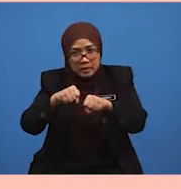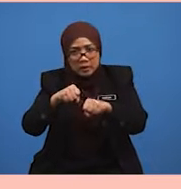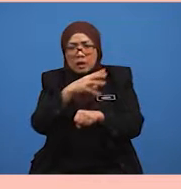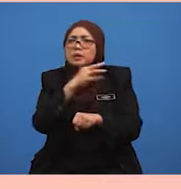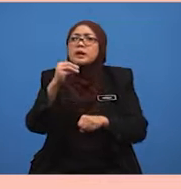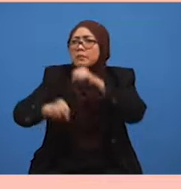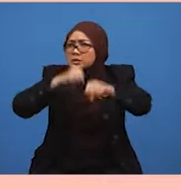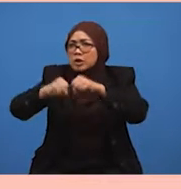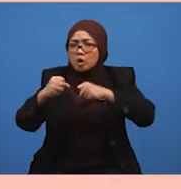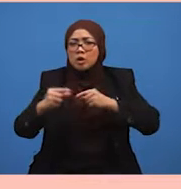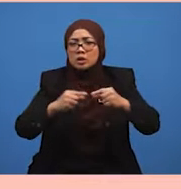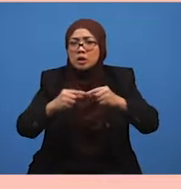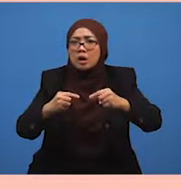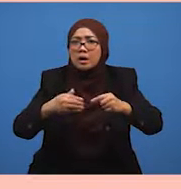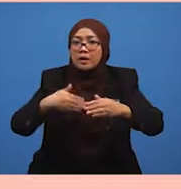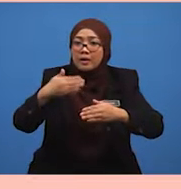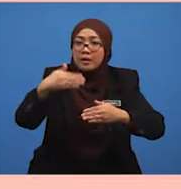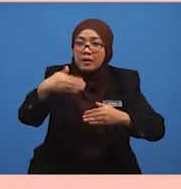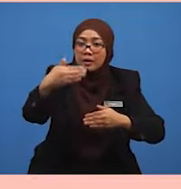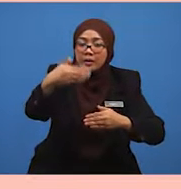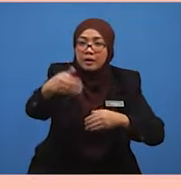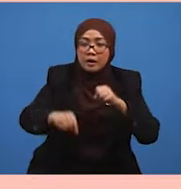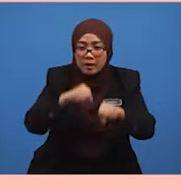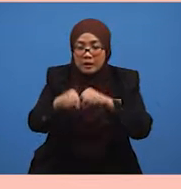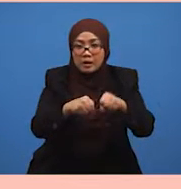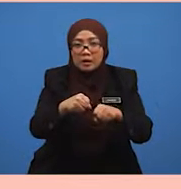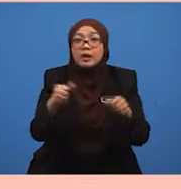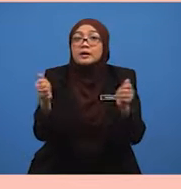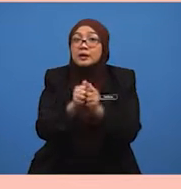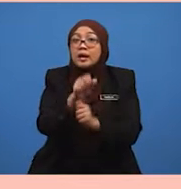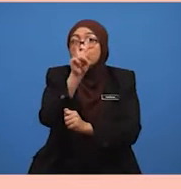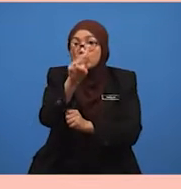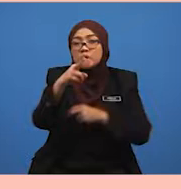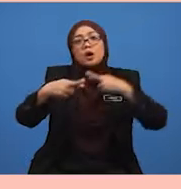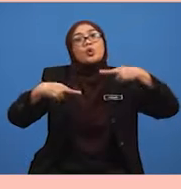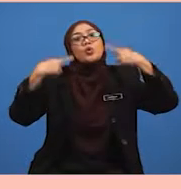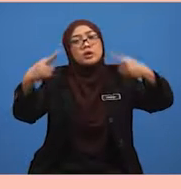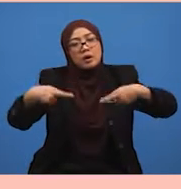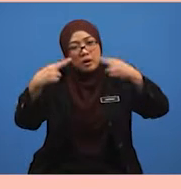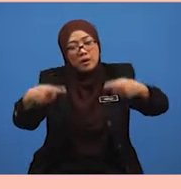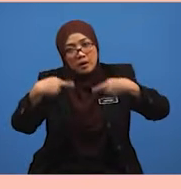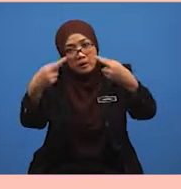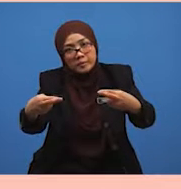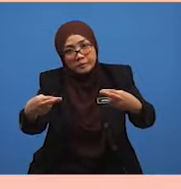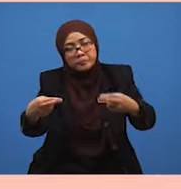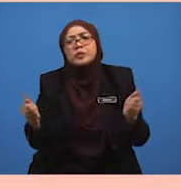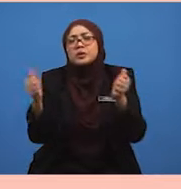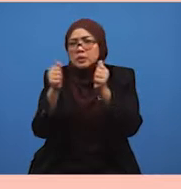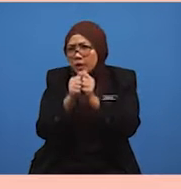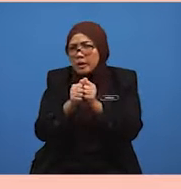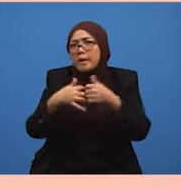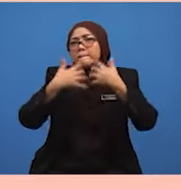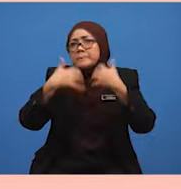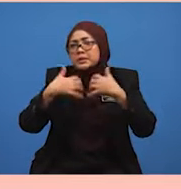depan dengan bantuan roda. Mesin ringkas yang kita hendak mengkaji sekarang